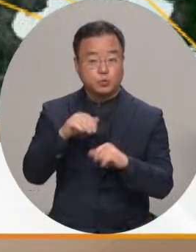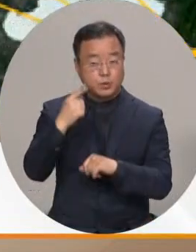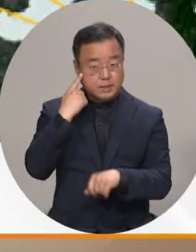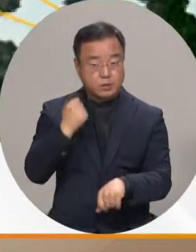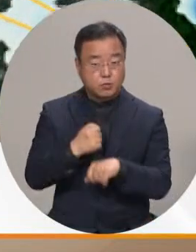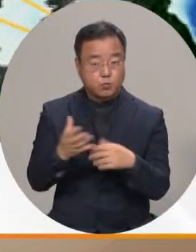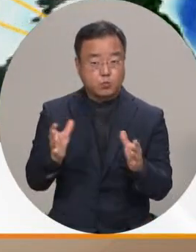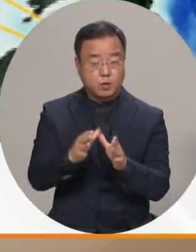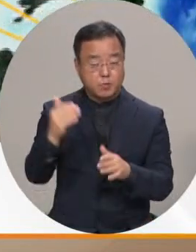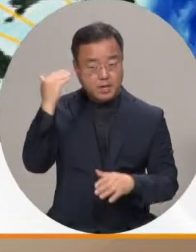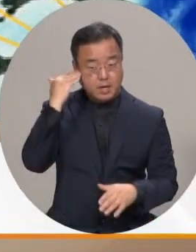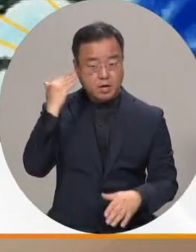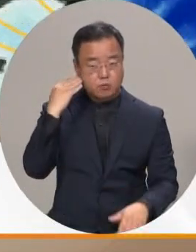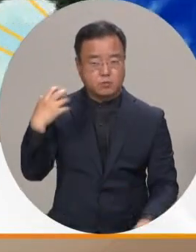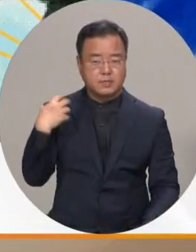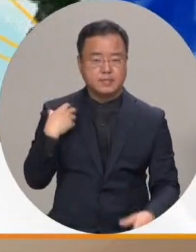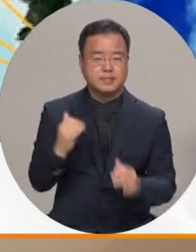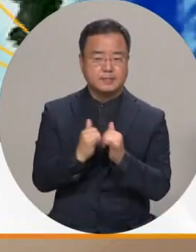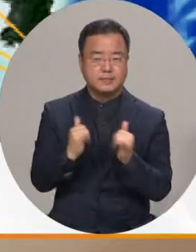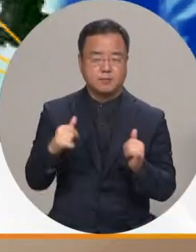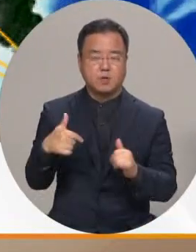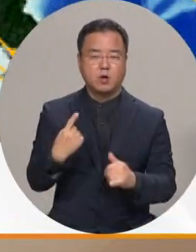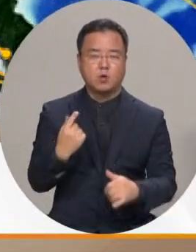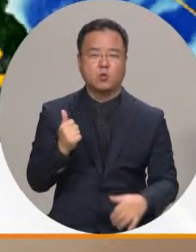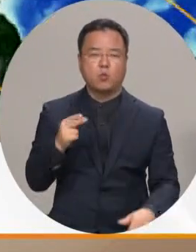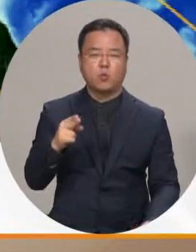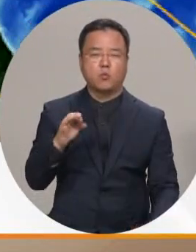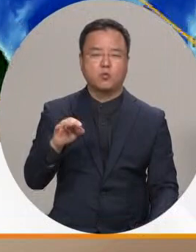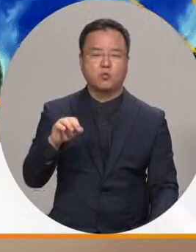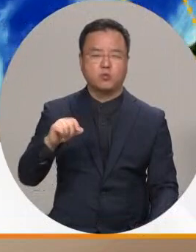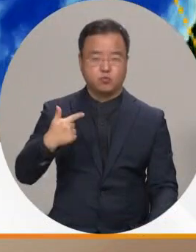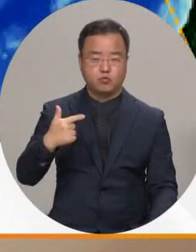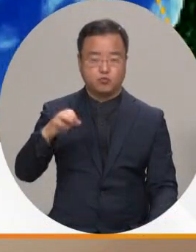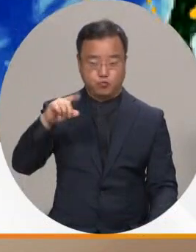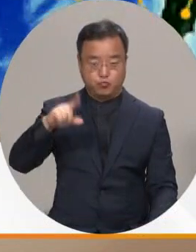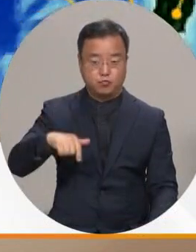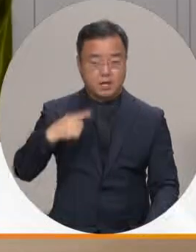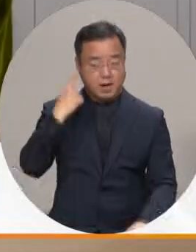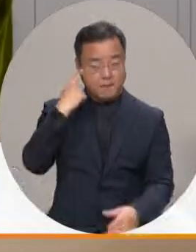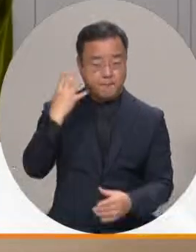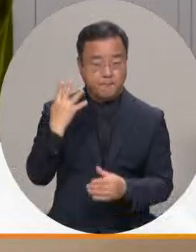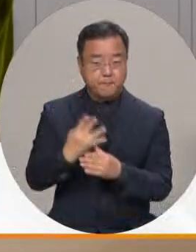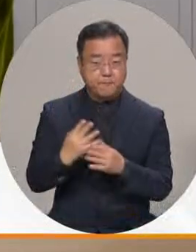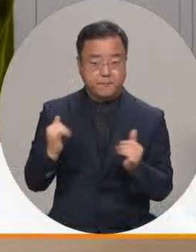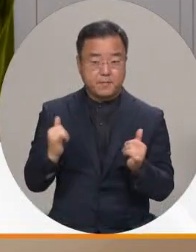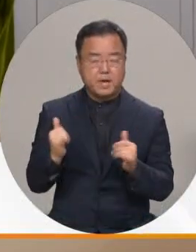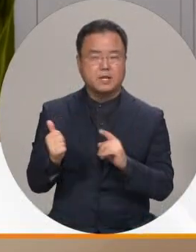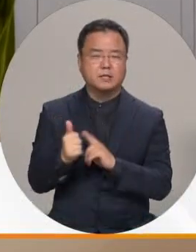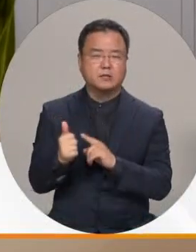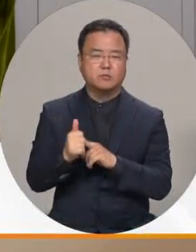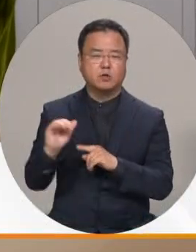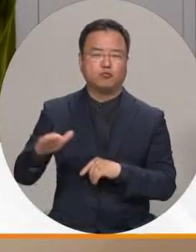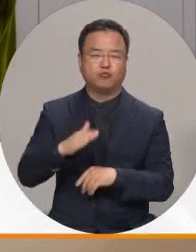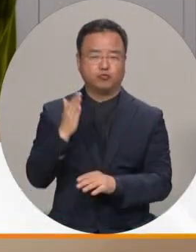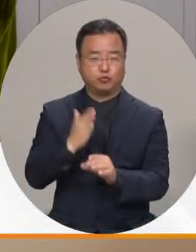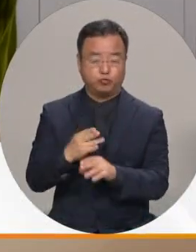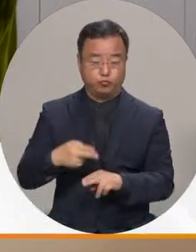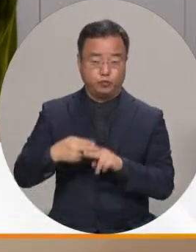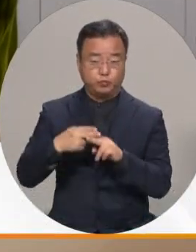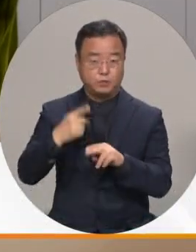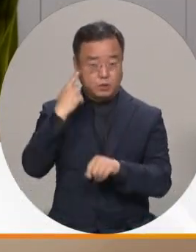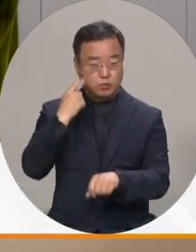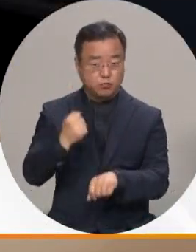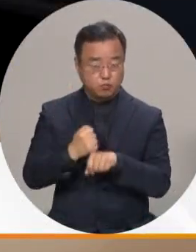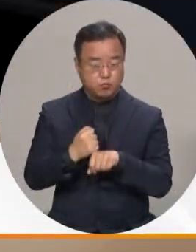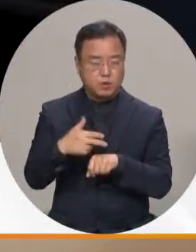한국측 책임자인 한국 천문 연구원의 노현욱 박사 노현욱 박사후 연구원은 우리가 주도적으로 운영하는 전파원 측만과